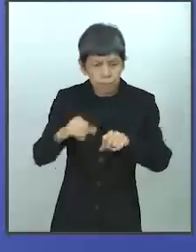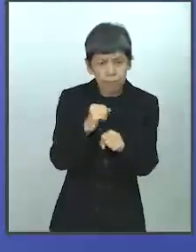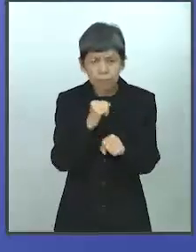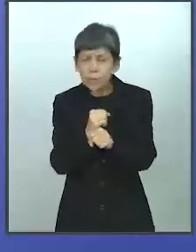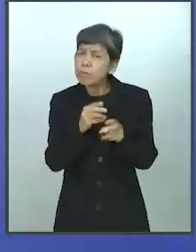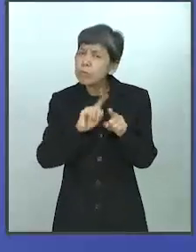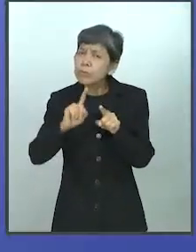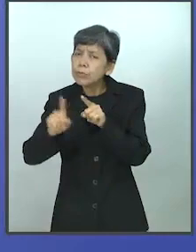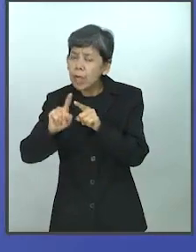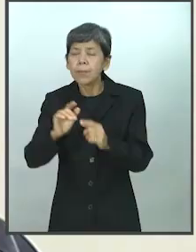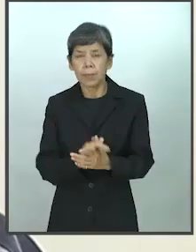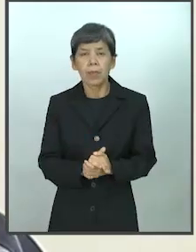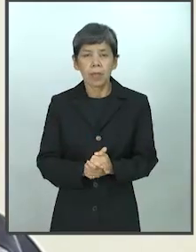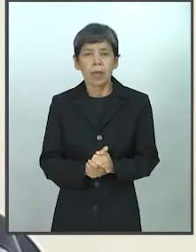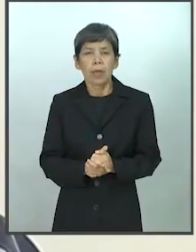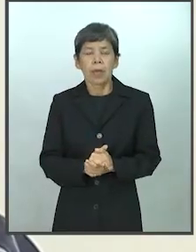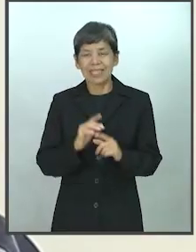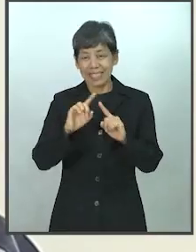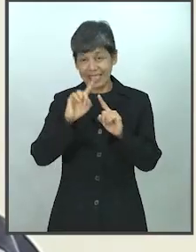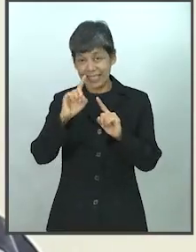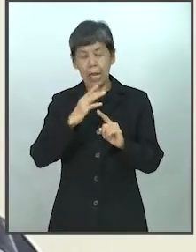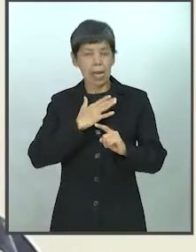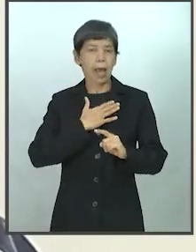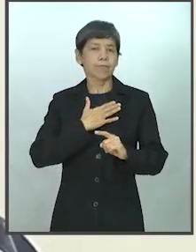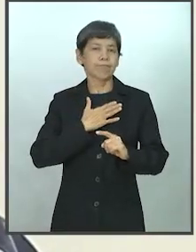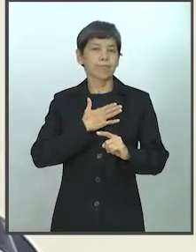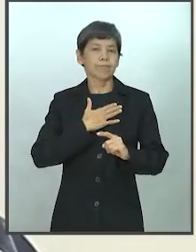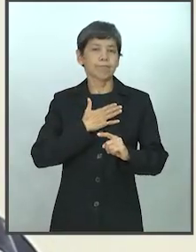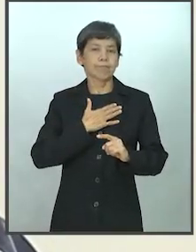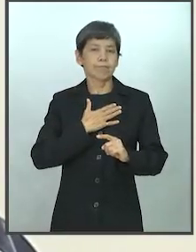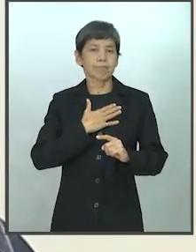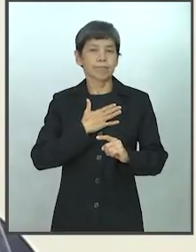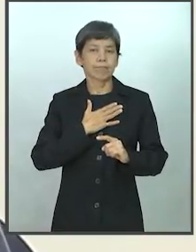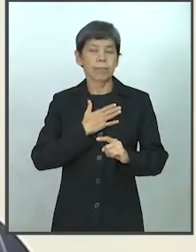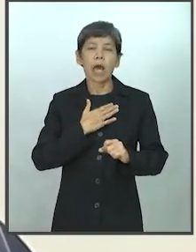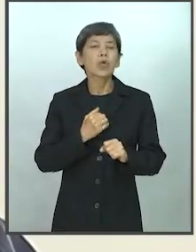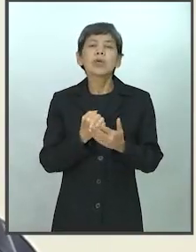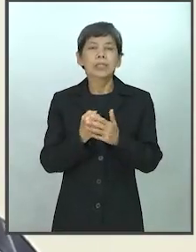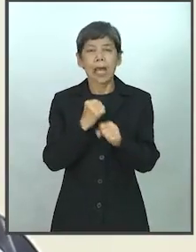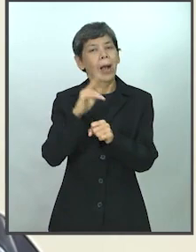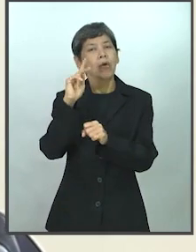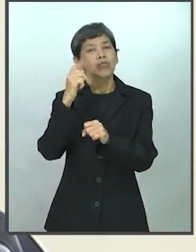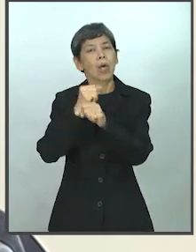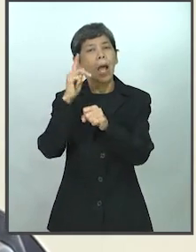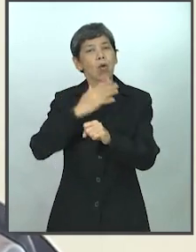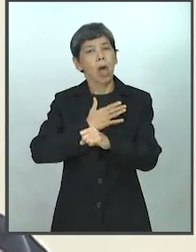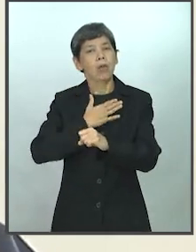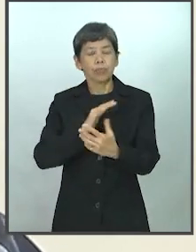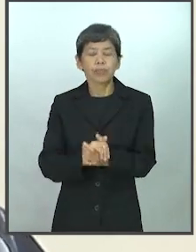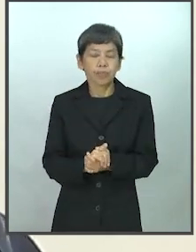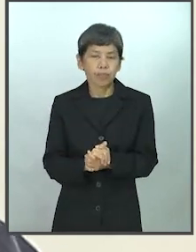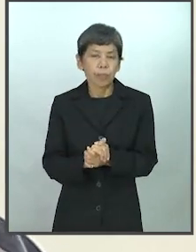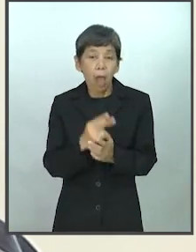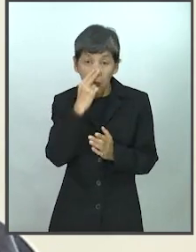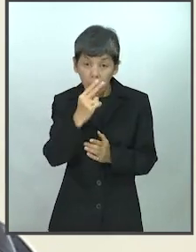ด้านไหนบ้างครับ อย่างแรกเลยก็คือว่าเราเป็นสื่อ มื่อสักครู่นี้ก็